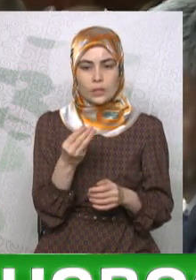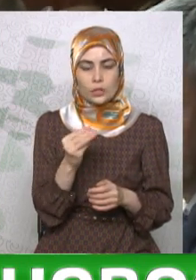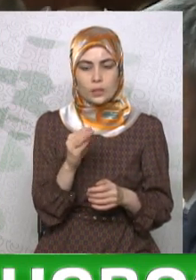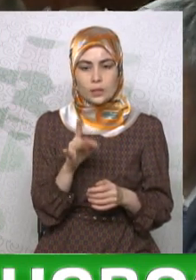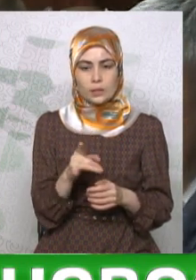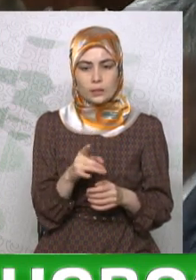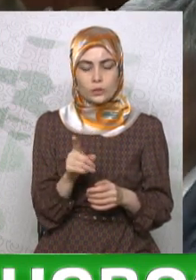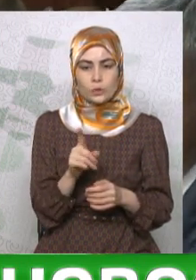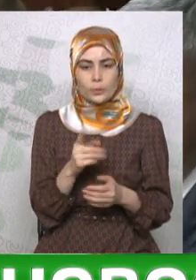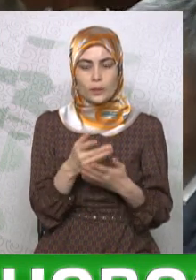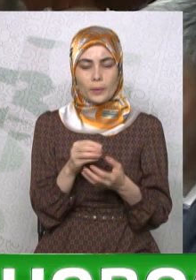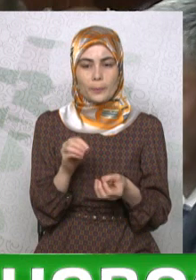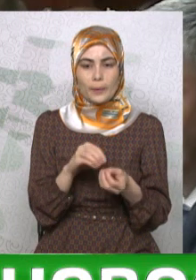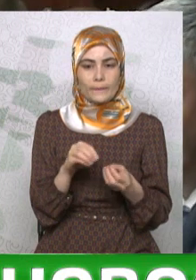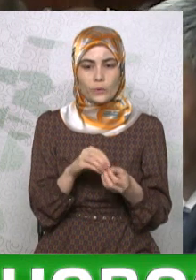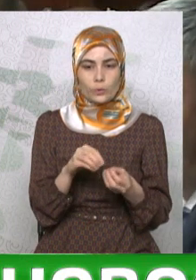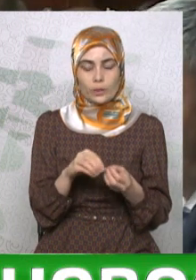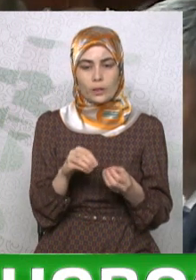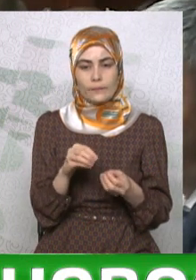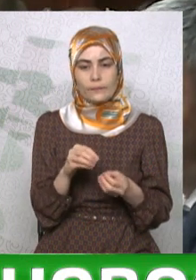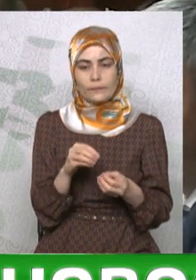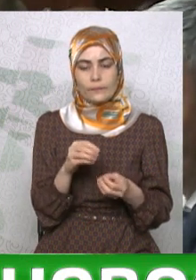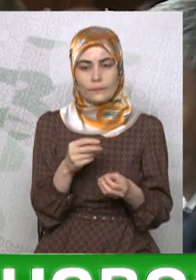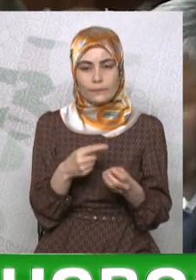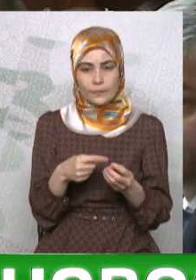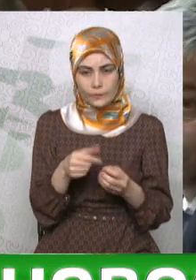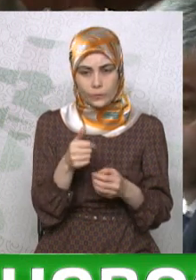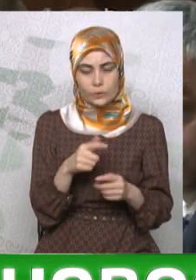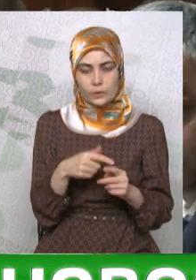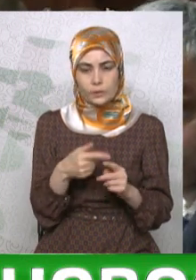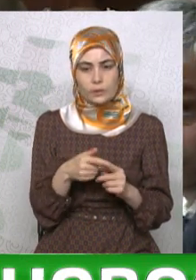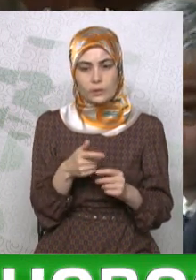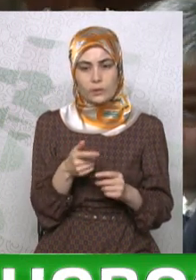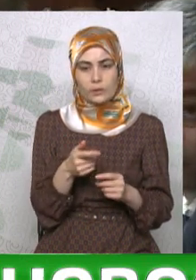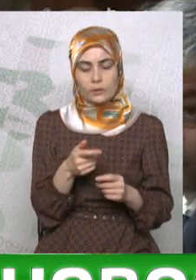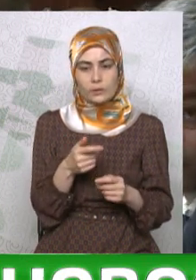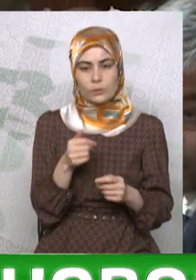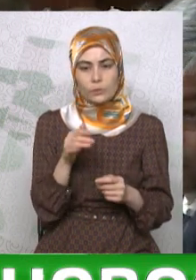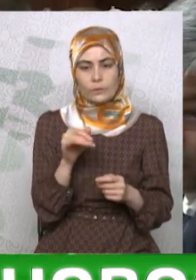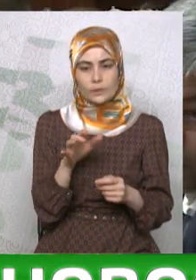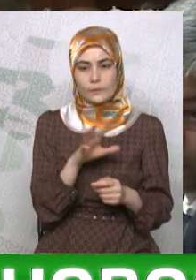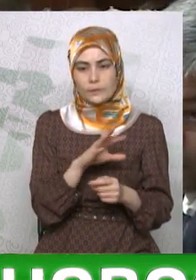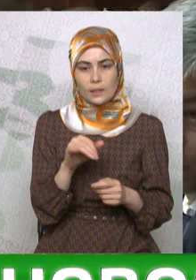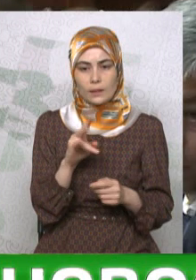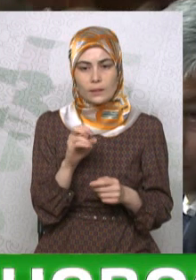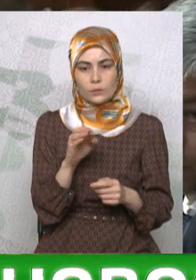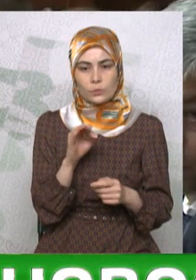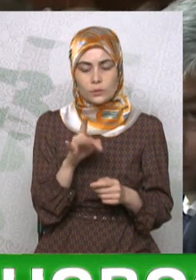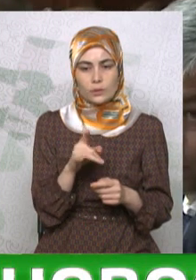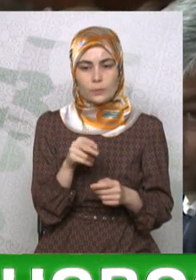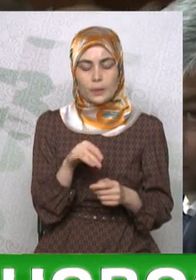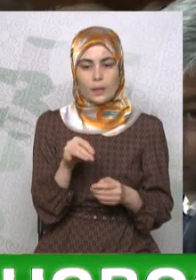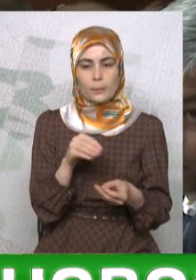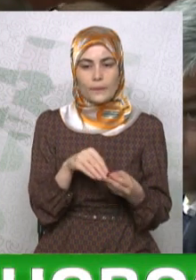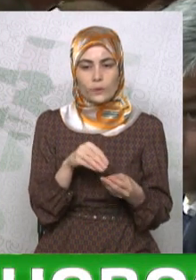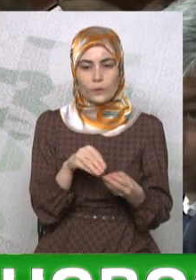при повторном включении не погасить ее. То есть у вас пусковой момент очень большой, у вас все насосы в работе. При повторном